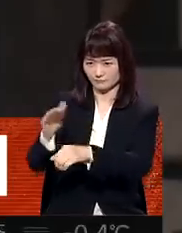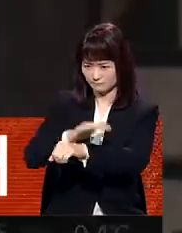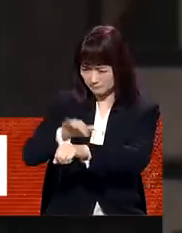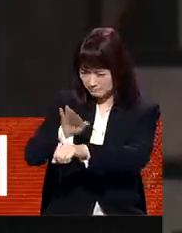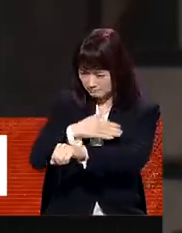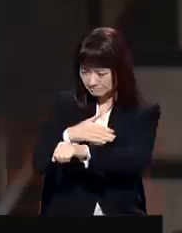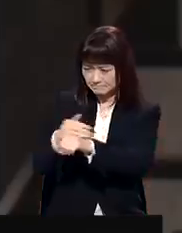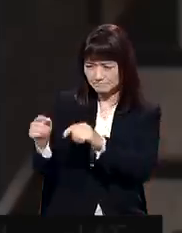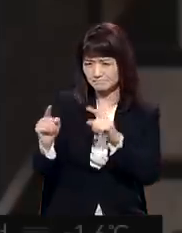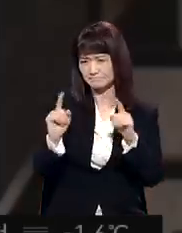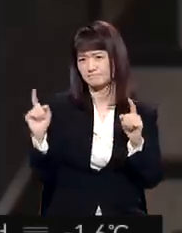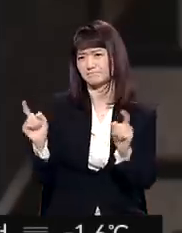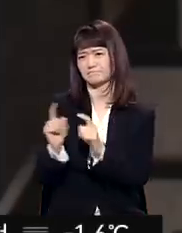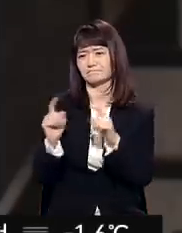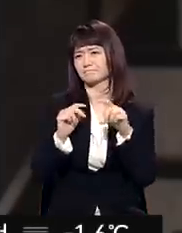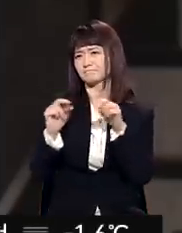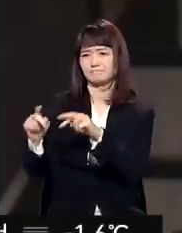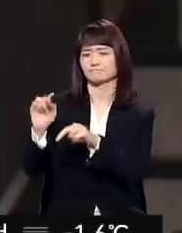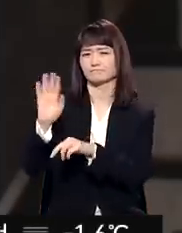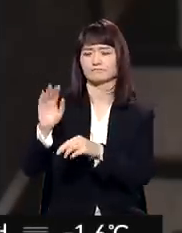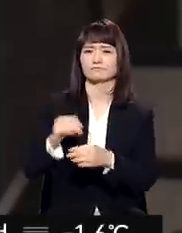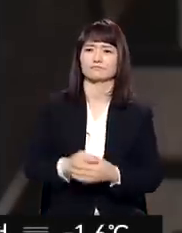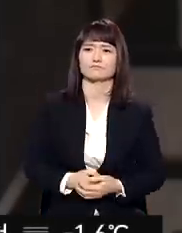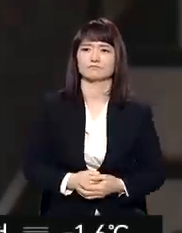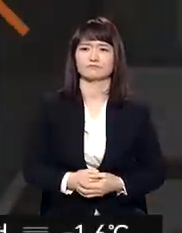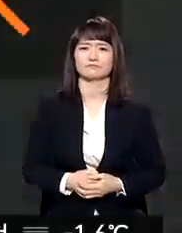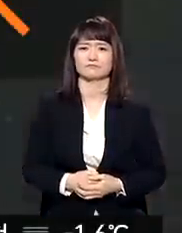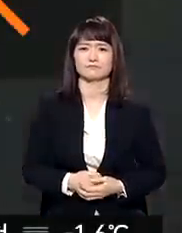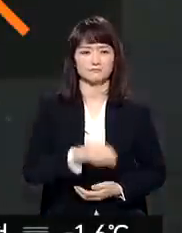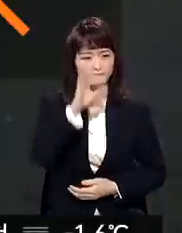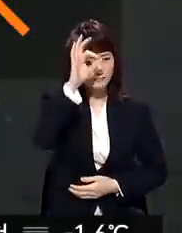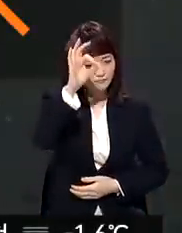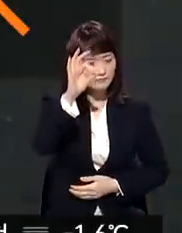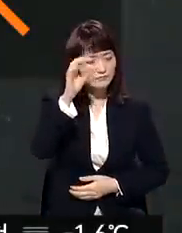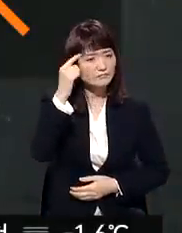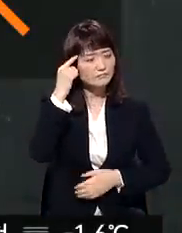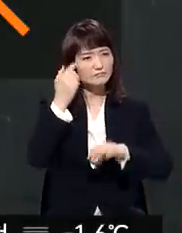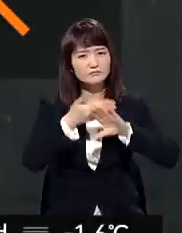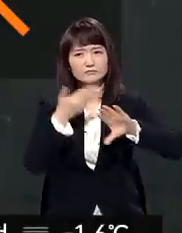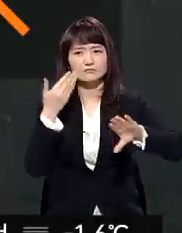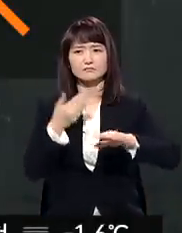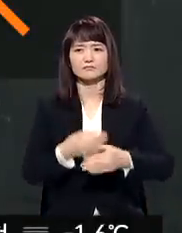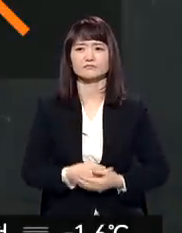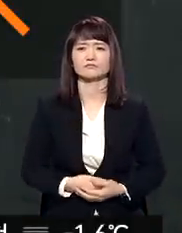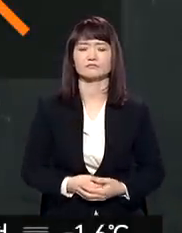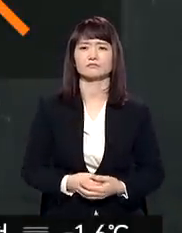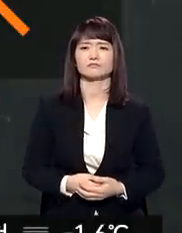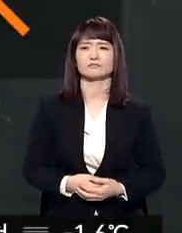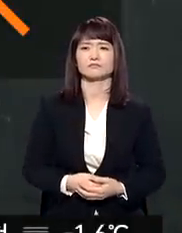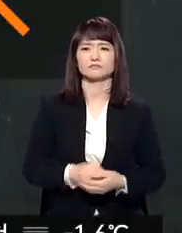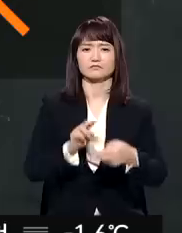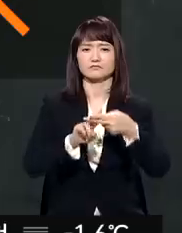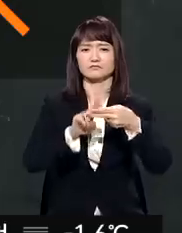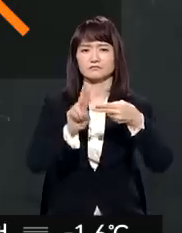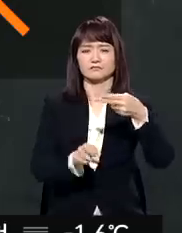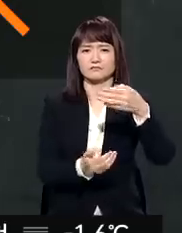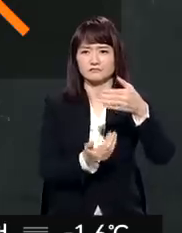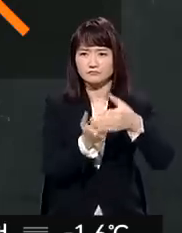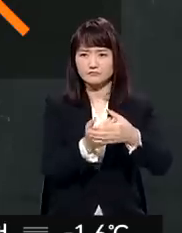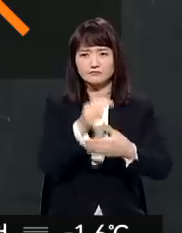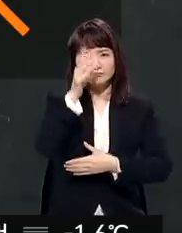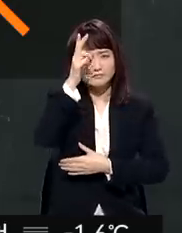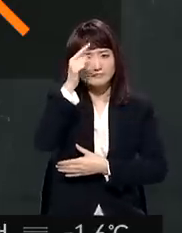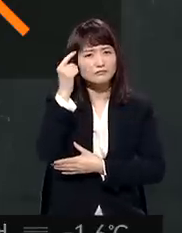시시비비를 가리겠다 이런 의도가 아닌 듯해서요 뭐 이건 바라보는 시각 지금 변호사님은 그 형사사건에 관련된